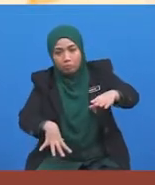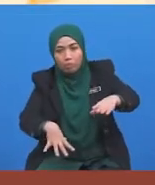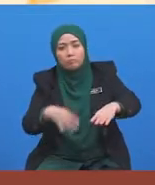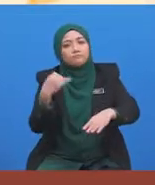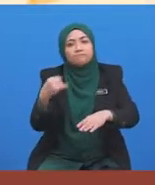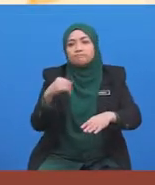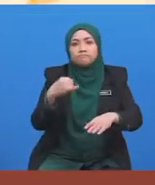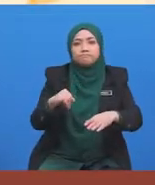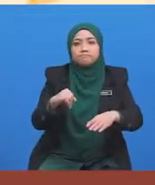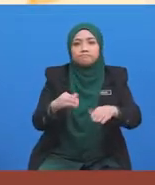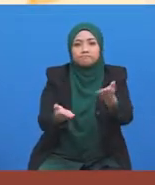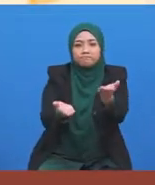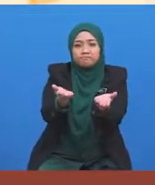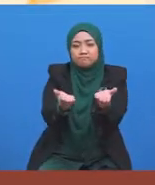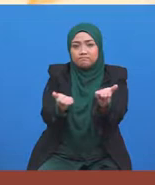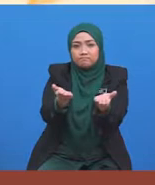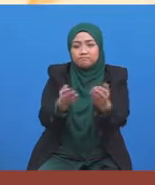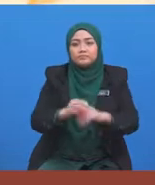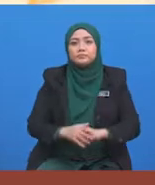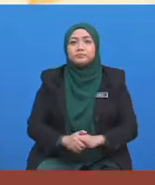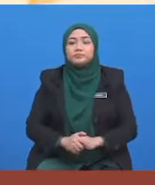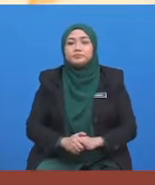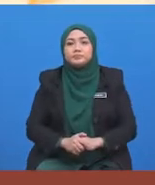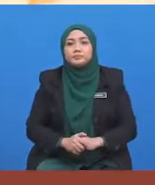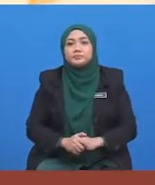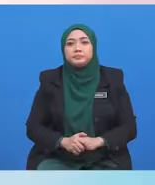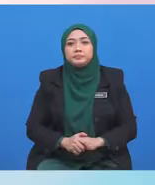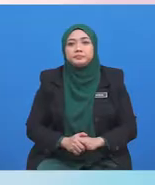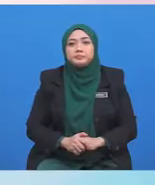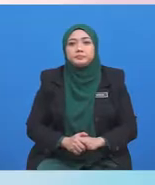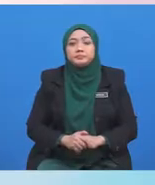Kesan yang terakhir bagi alam sekitar manusia ialah